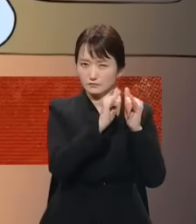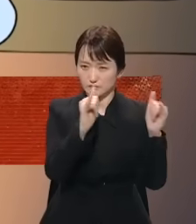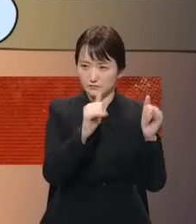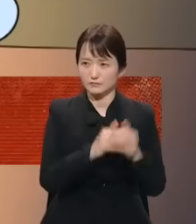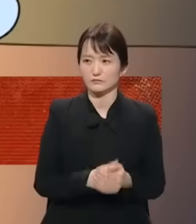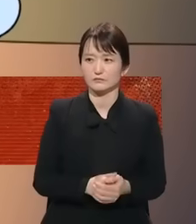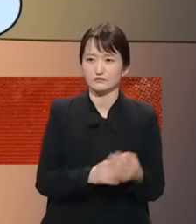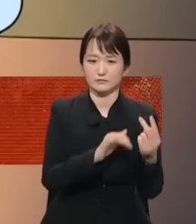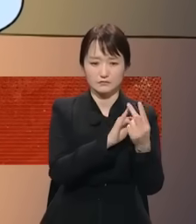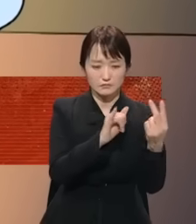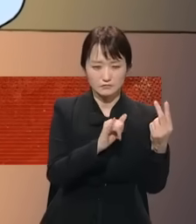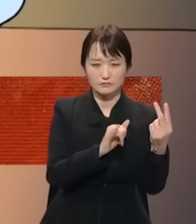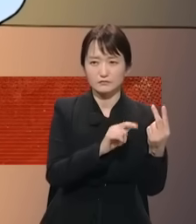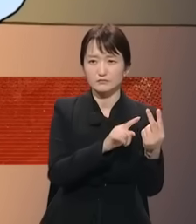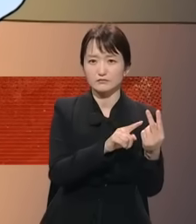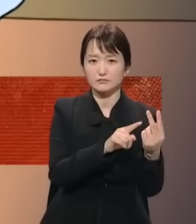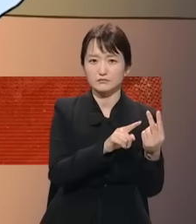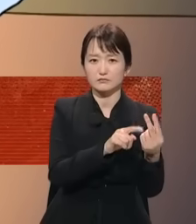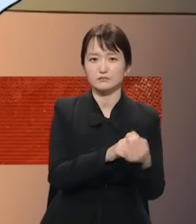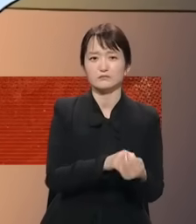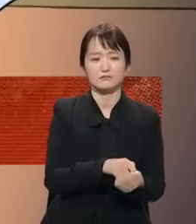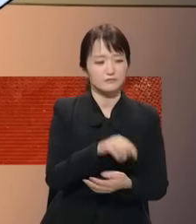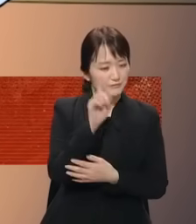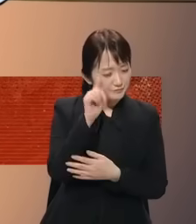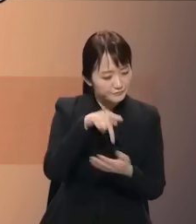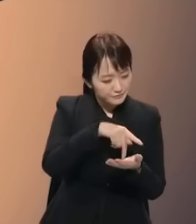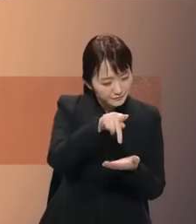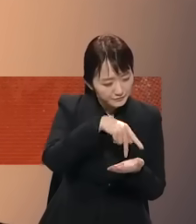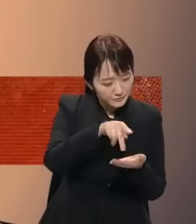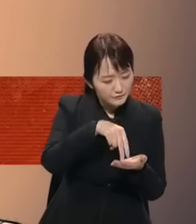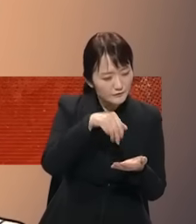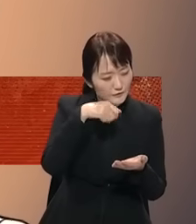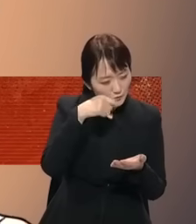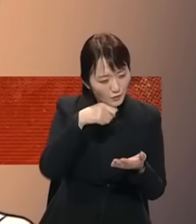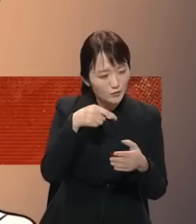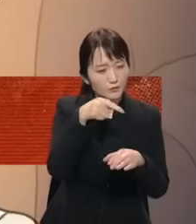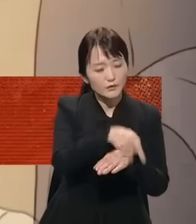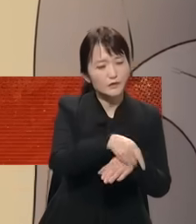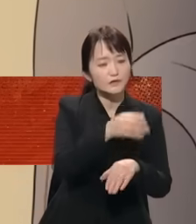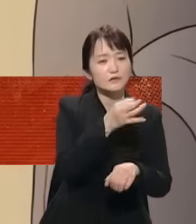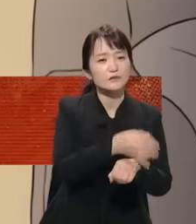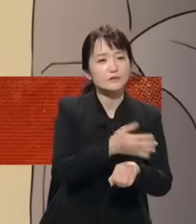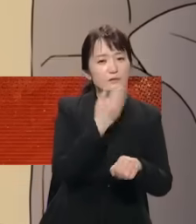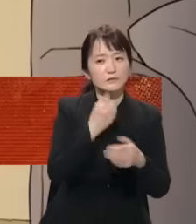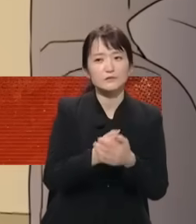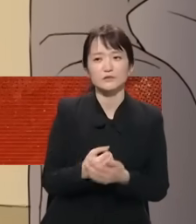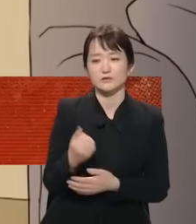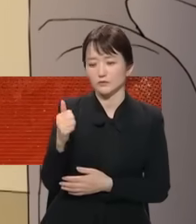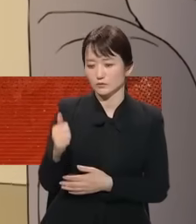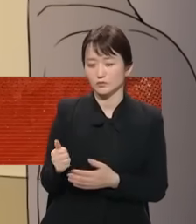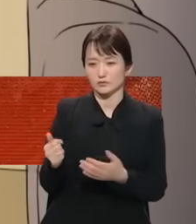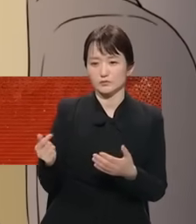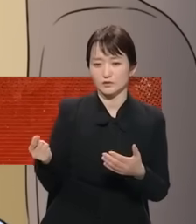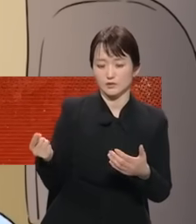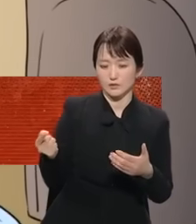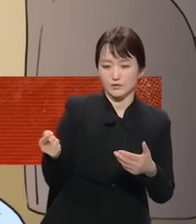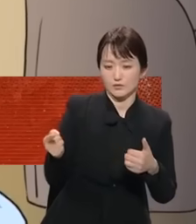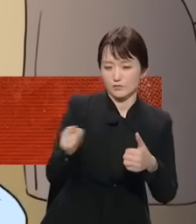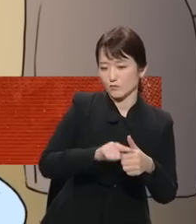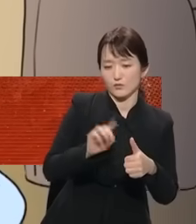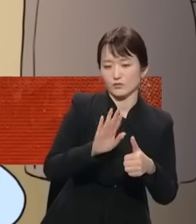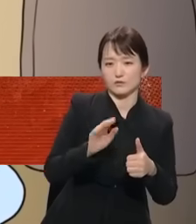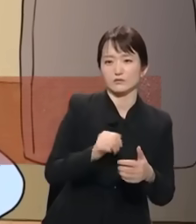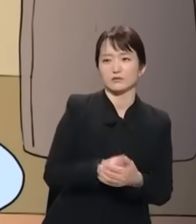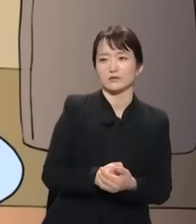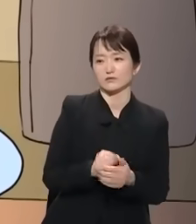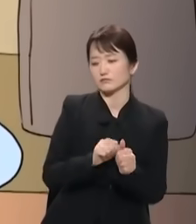이 둘이서만 따로 매일같이 피자, 돈가스, 치킨 이런 거 외식을 하는데 그 어린 동생을 껴주지를 않고 따돌리고 놀리고